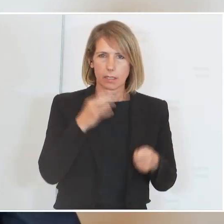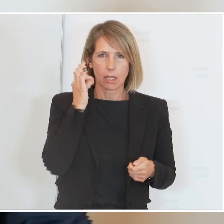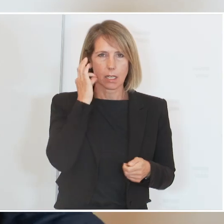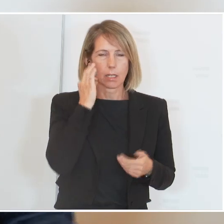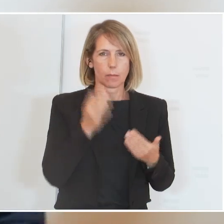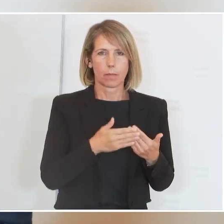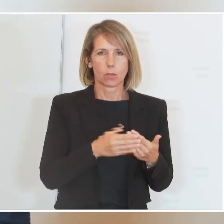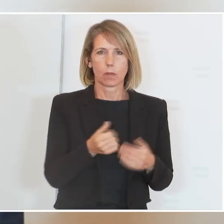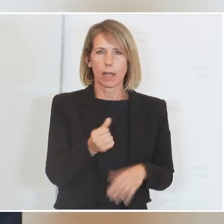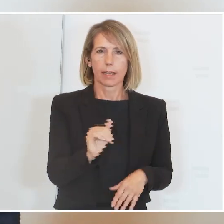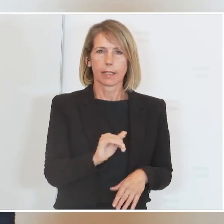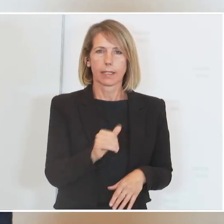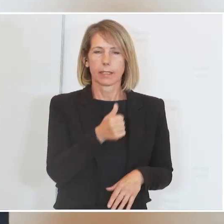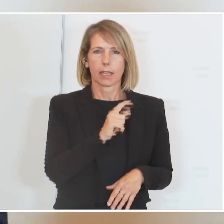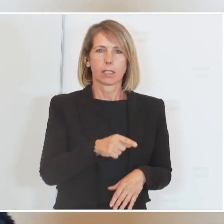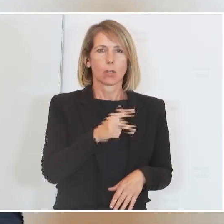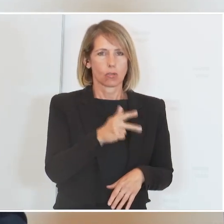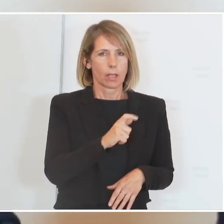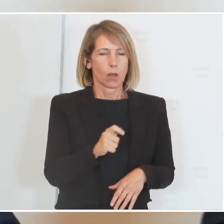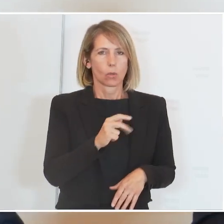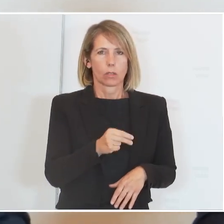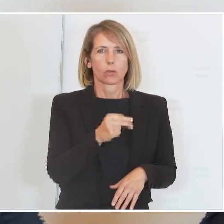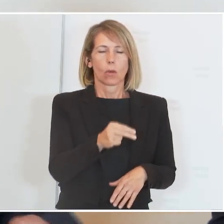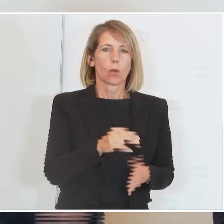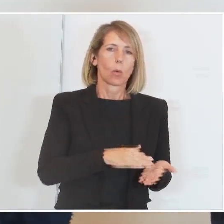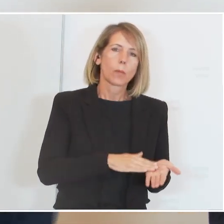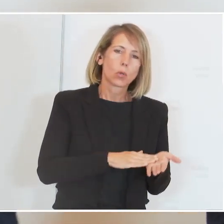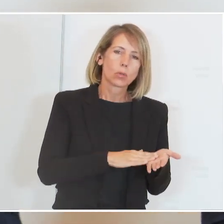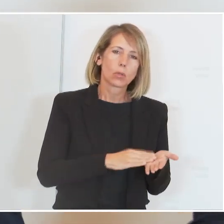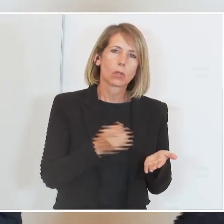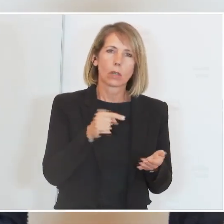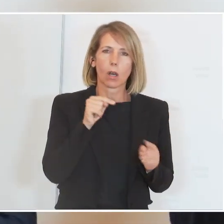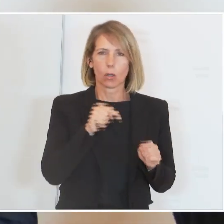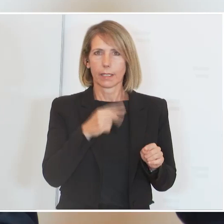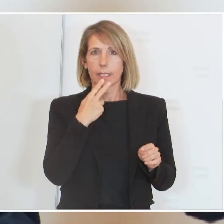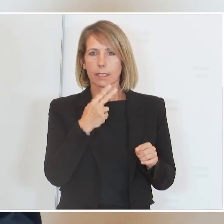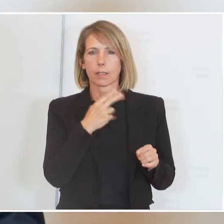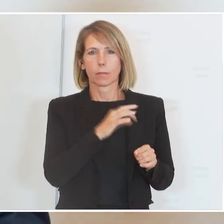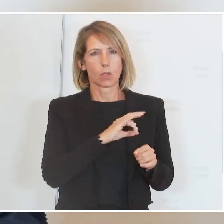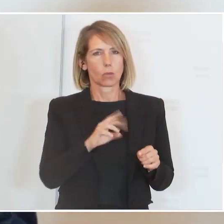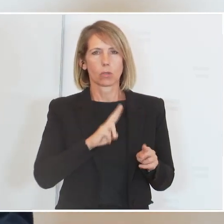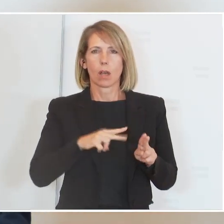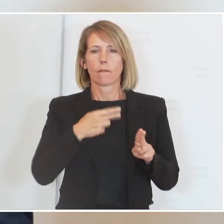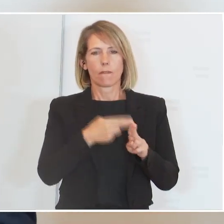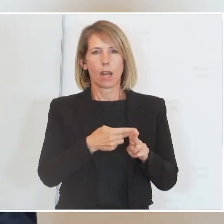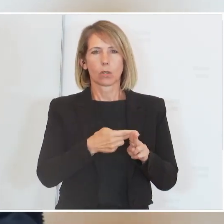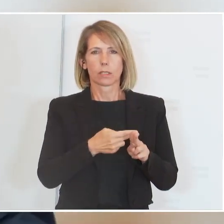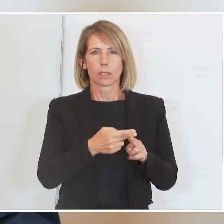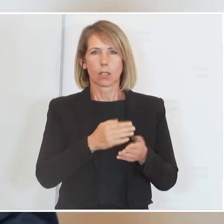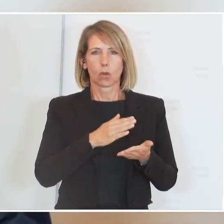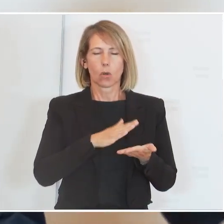ein Kind, 1.300 Euro brutto, auch hier. Und da sieht man jetzt die Wirkung der Valorisierung der Absatzbeträge